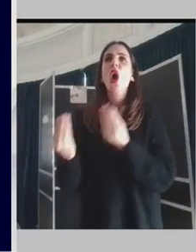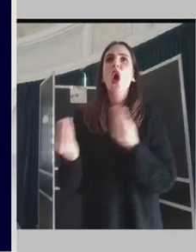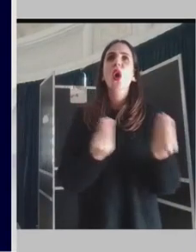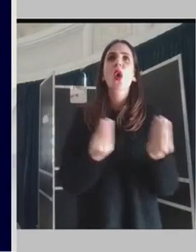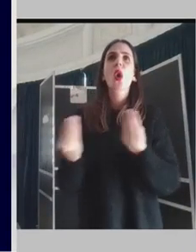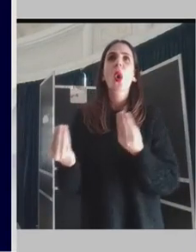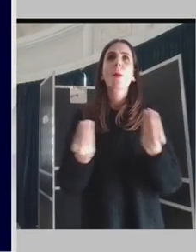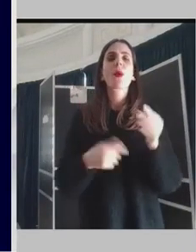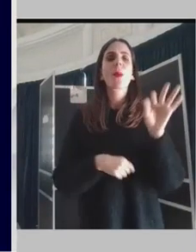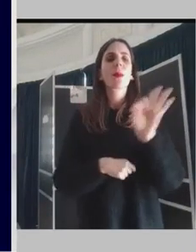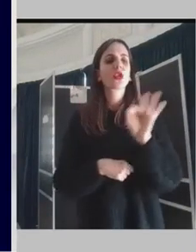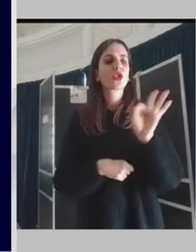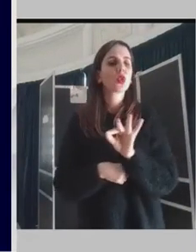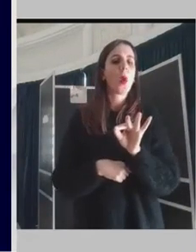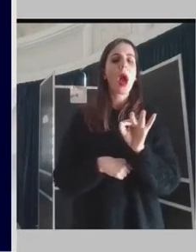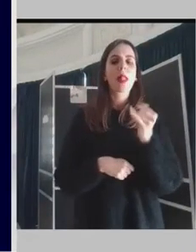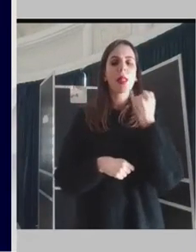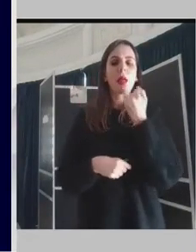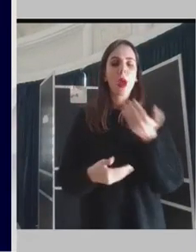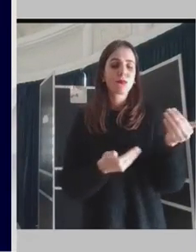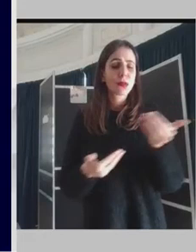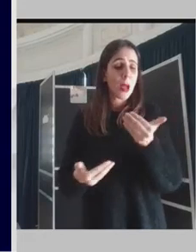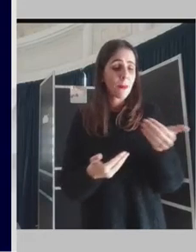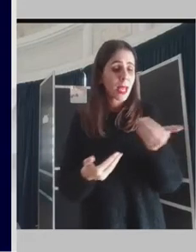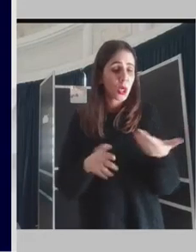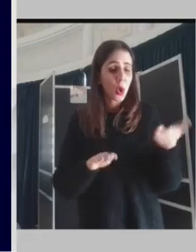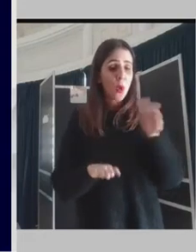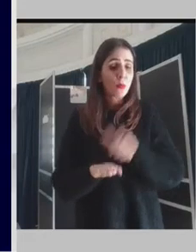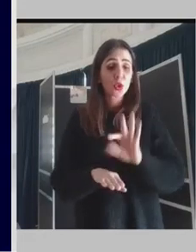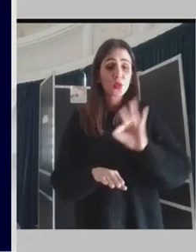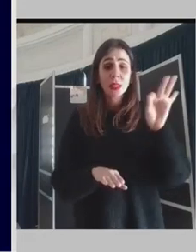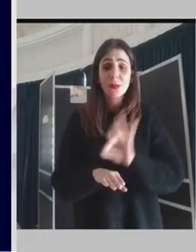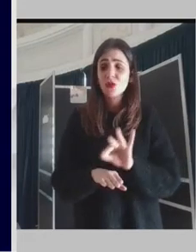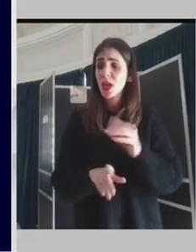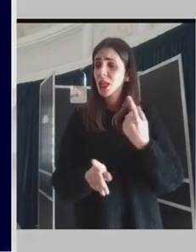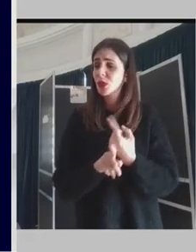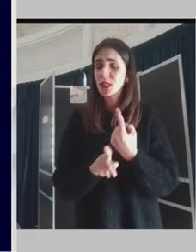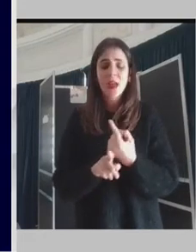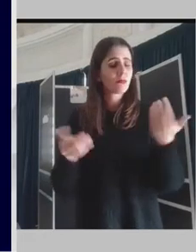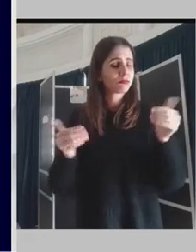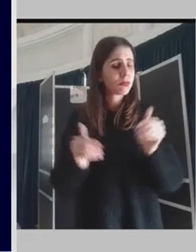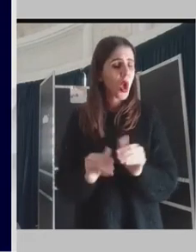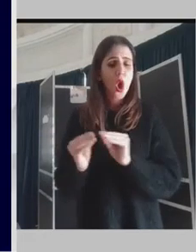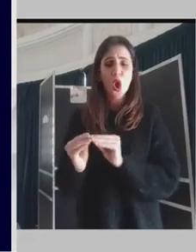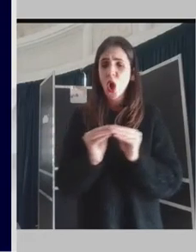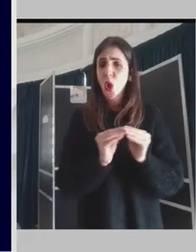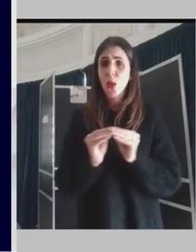ridurre la mortalità infantile. E quindi allo stesso modo